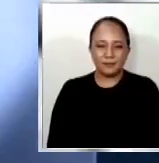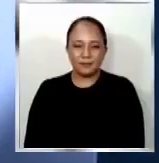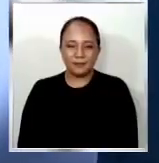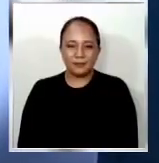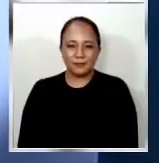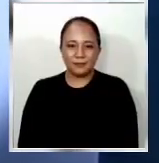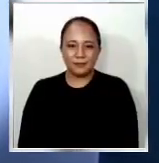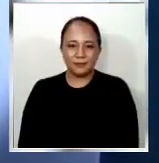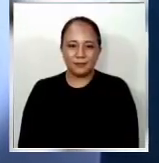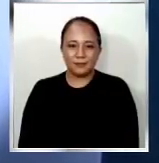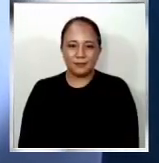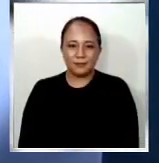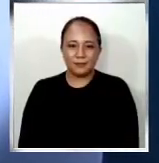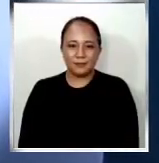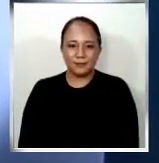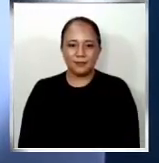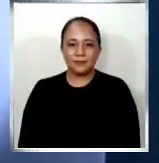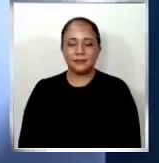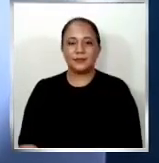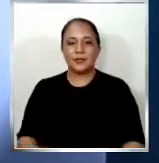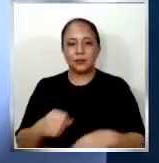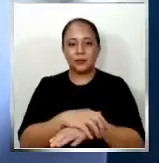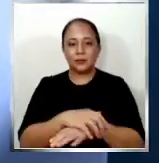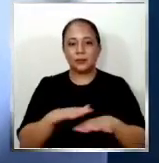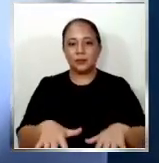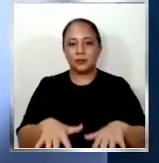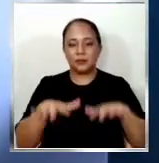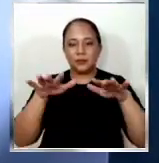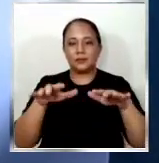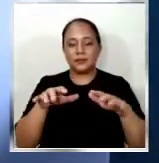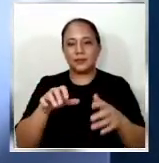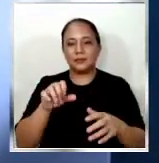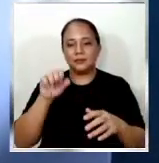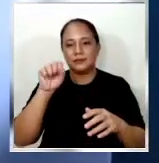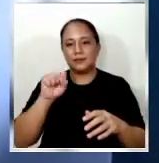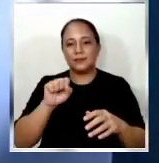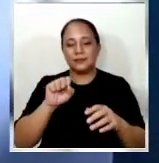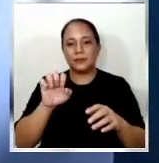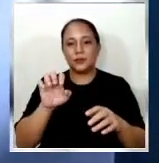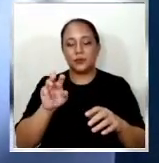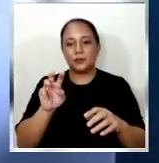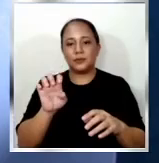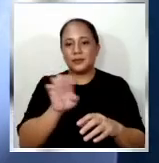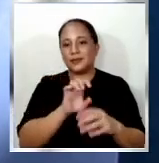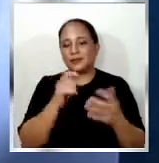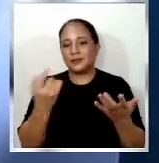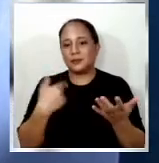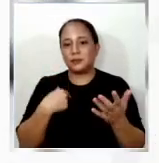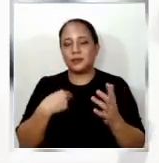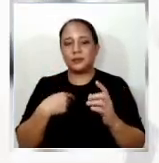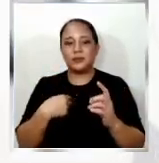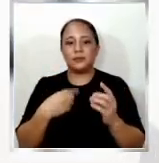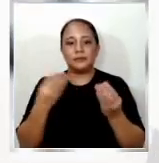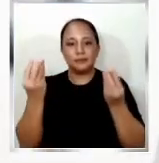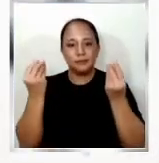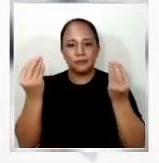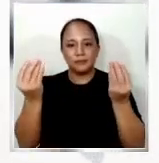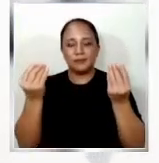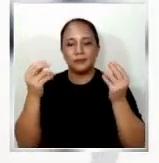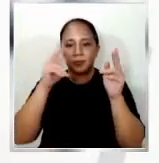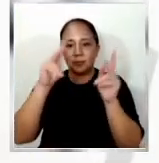Apektado rin ang pagbahang dala ng habagat at pinalakas ng bagyong Maring ang isang lamay sa Palawan. Para hindi abuti ng